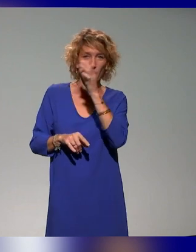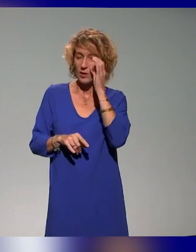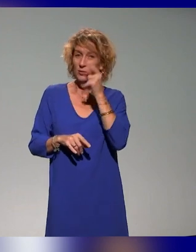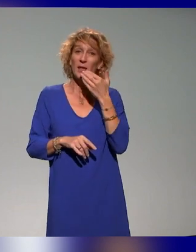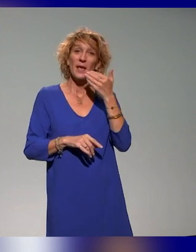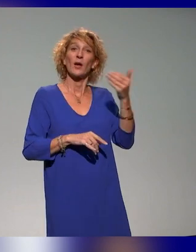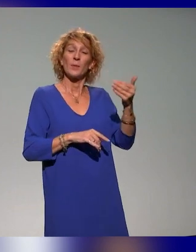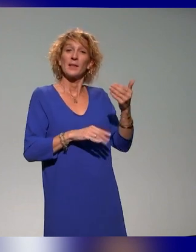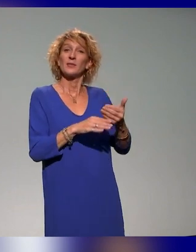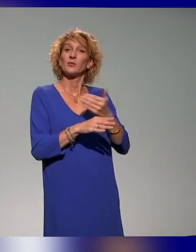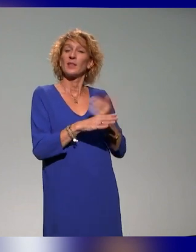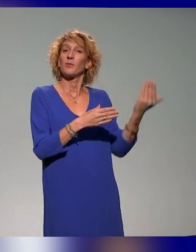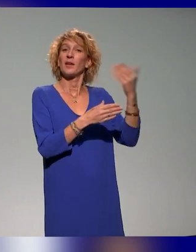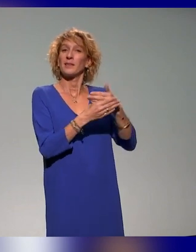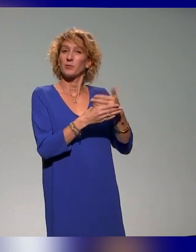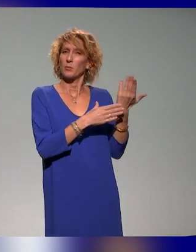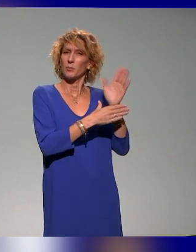présentation très claire et rapide. Julie, elle va nous...